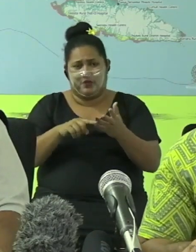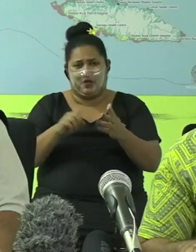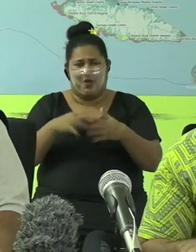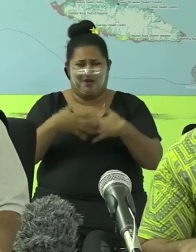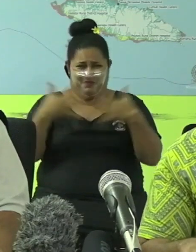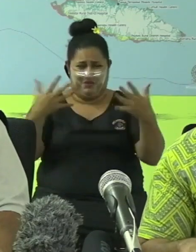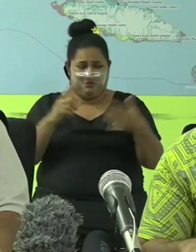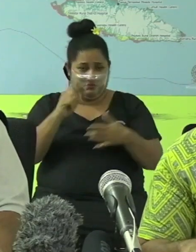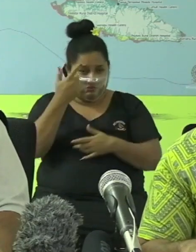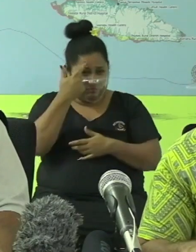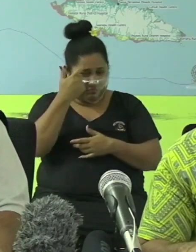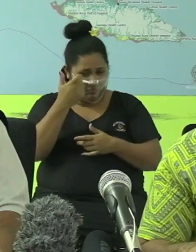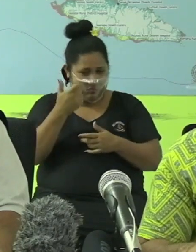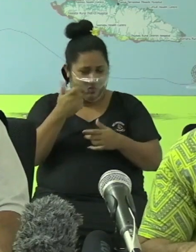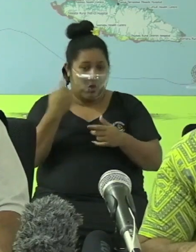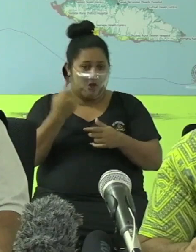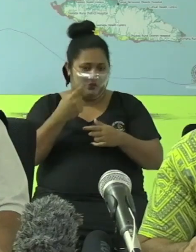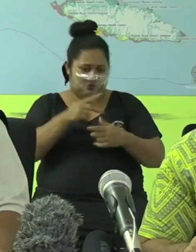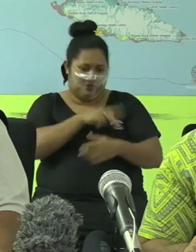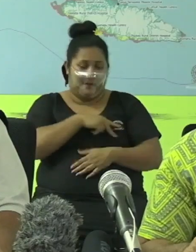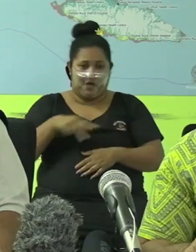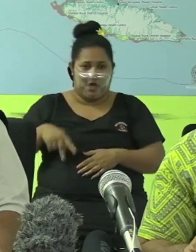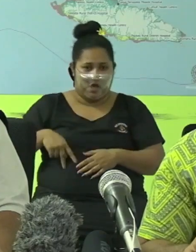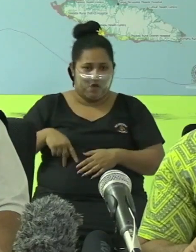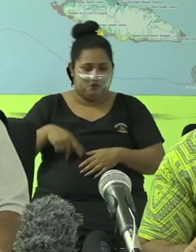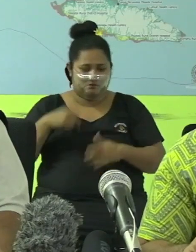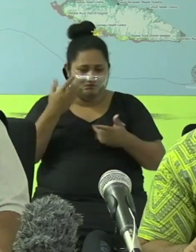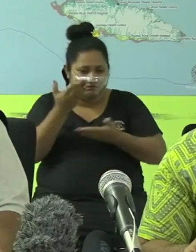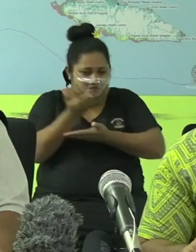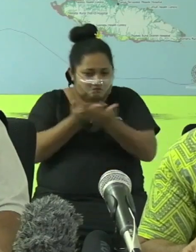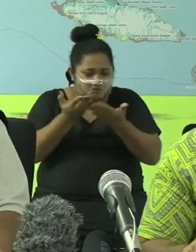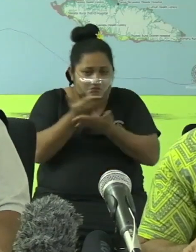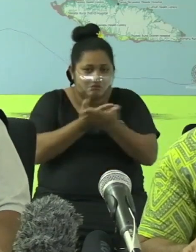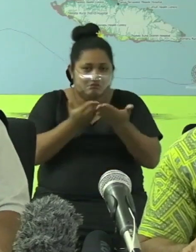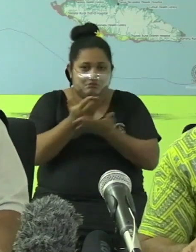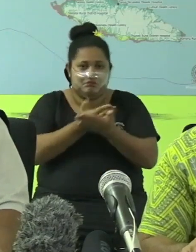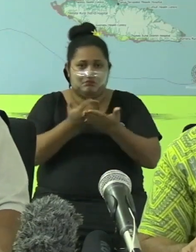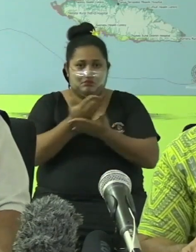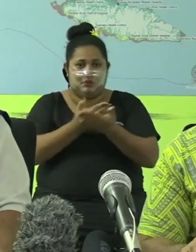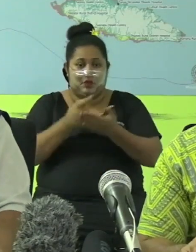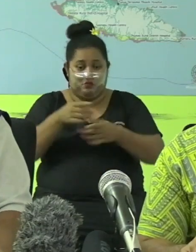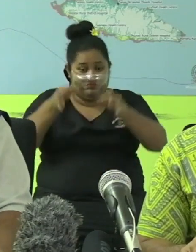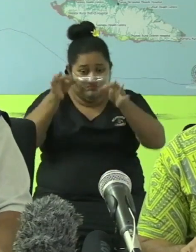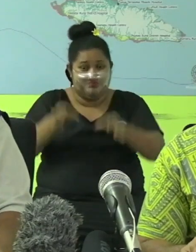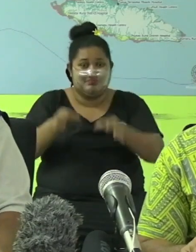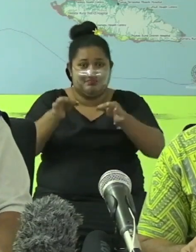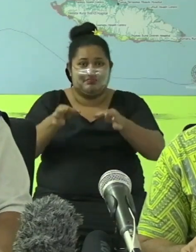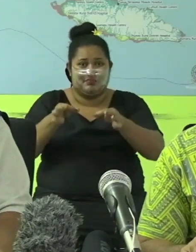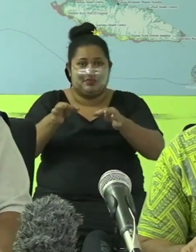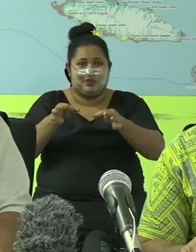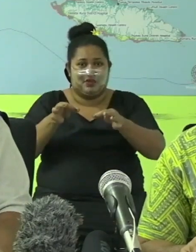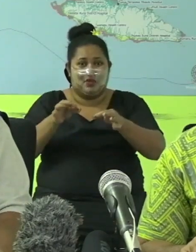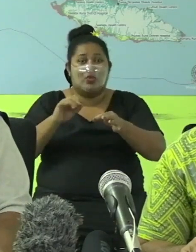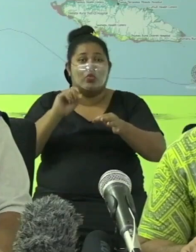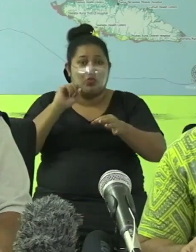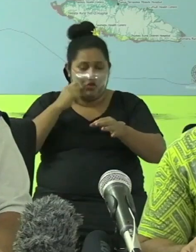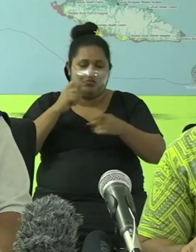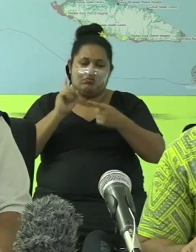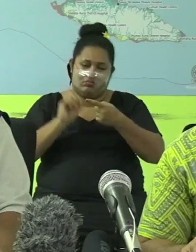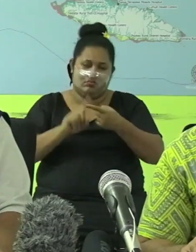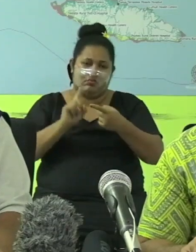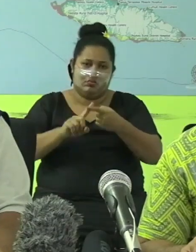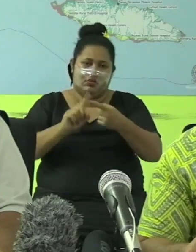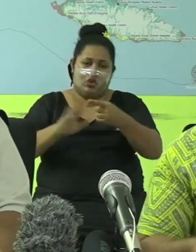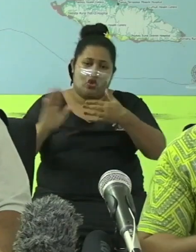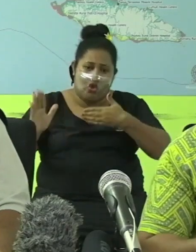ia sa liu ia i le whai unga foi. Ia mataunuu ai kāpeneta, e whaau au pēr, e